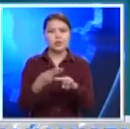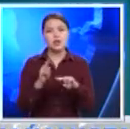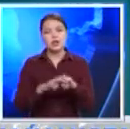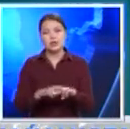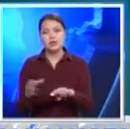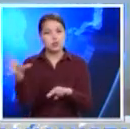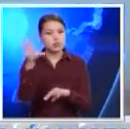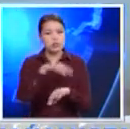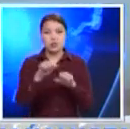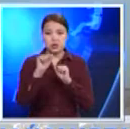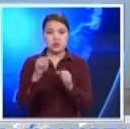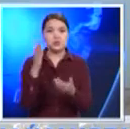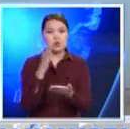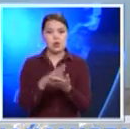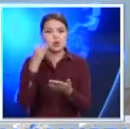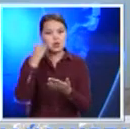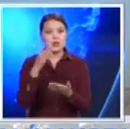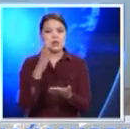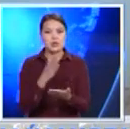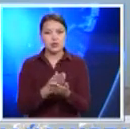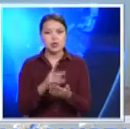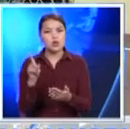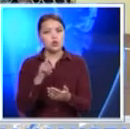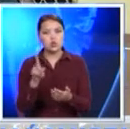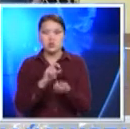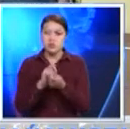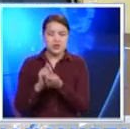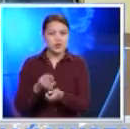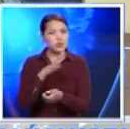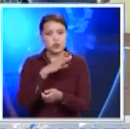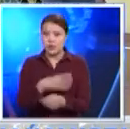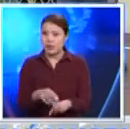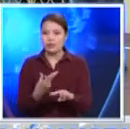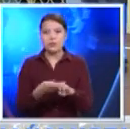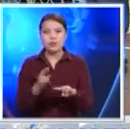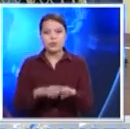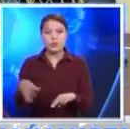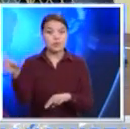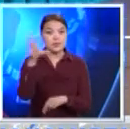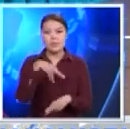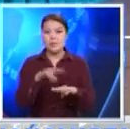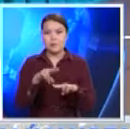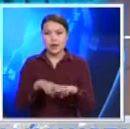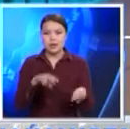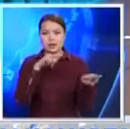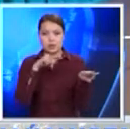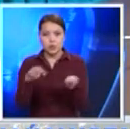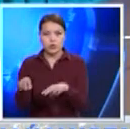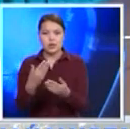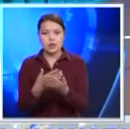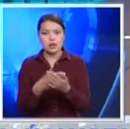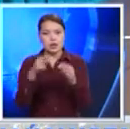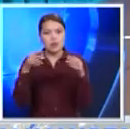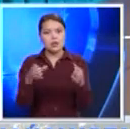Қазіргі уақытта облыс бойынша қоғамдық тәртіпті сақтауға 586 полиция қызметкері жұмылдырылды. Түрлі құқық бұзушылықтарға, оның